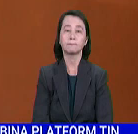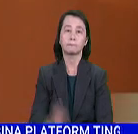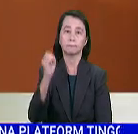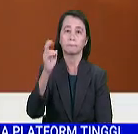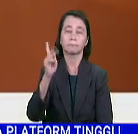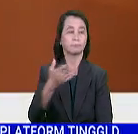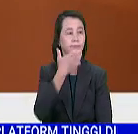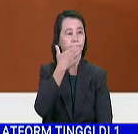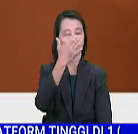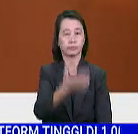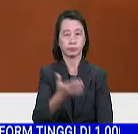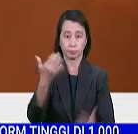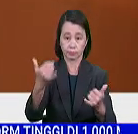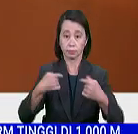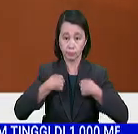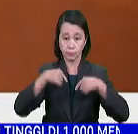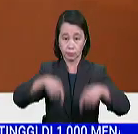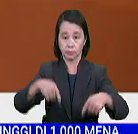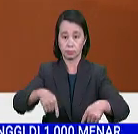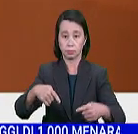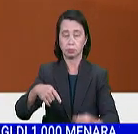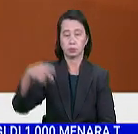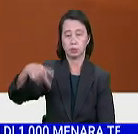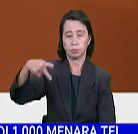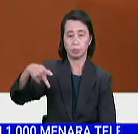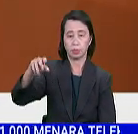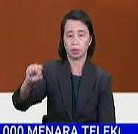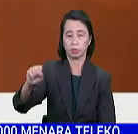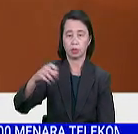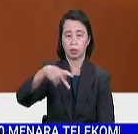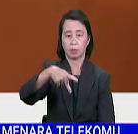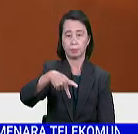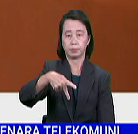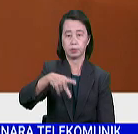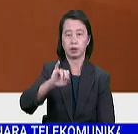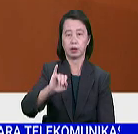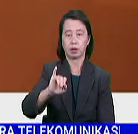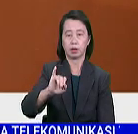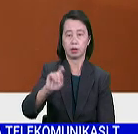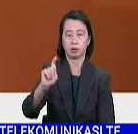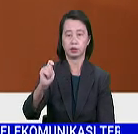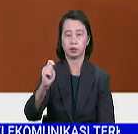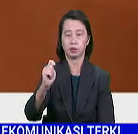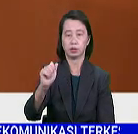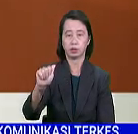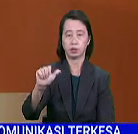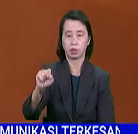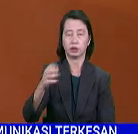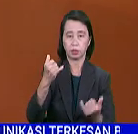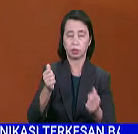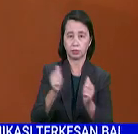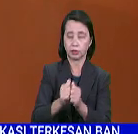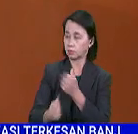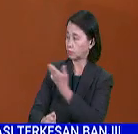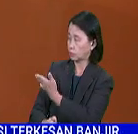Hai by Salih Terima kasih ketika ini saya berada dipusat penempatan sementara bersama-sama dengan yang berformat Datuk Muhammad bin Haji